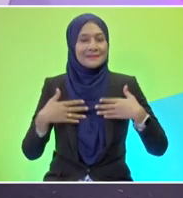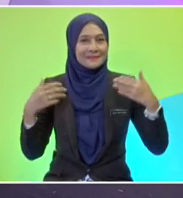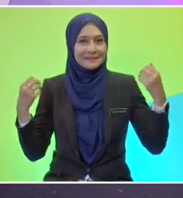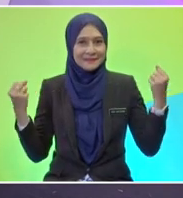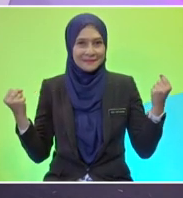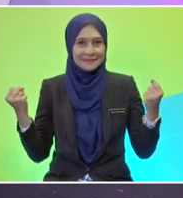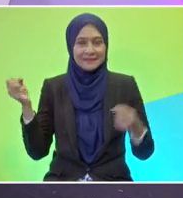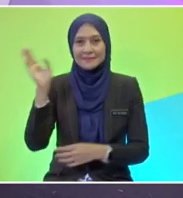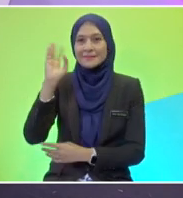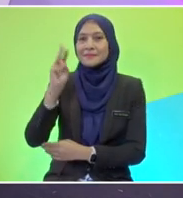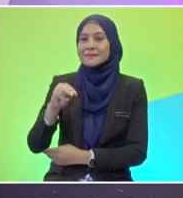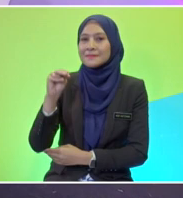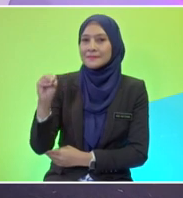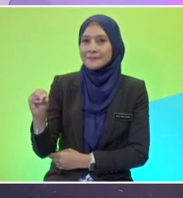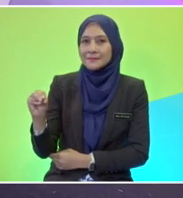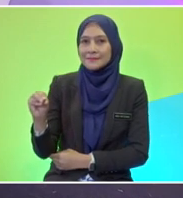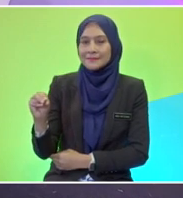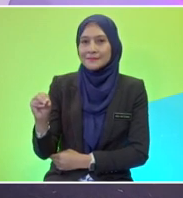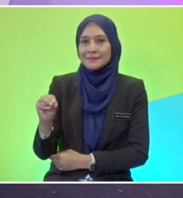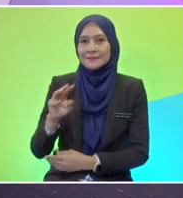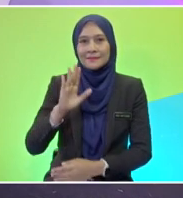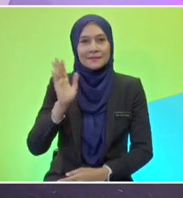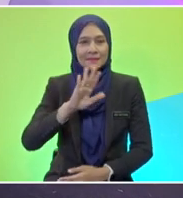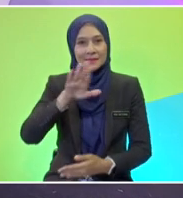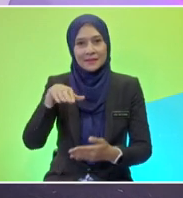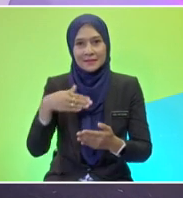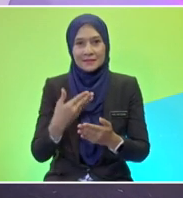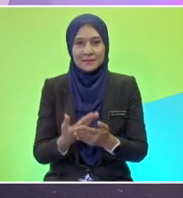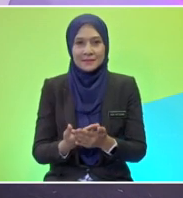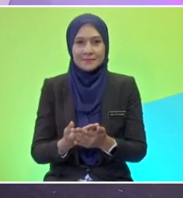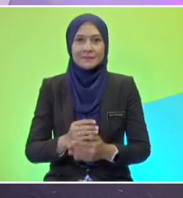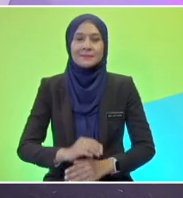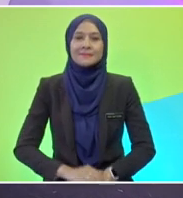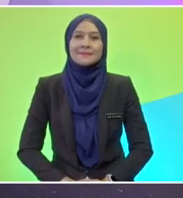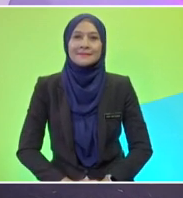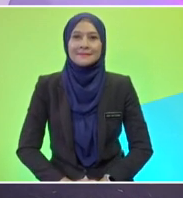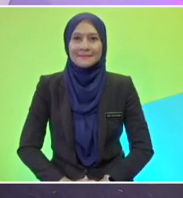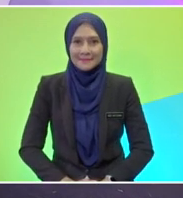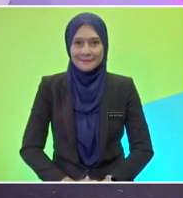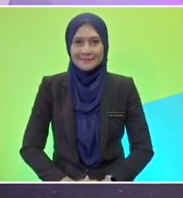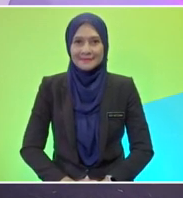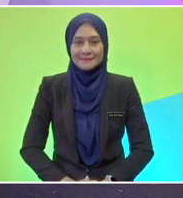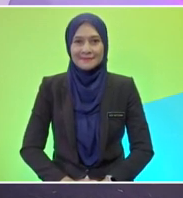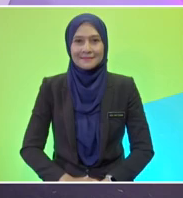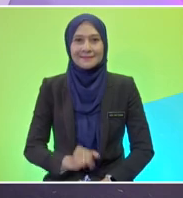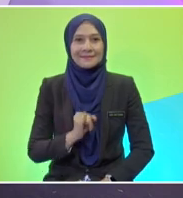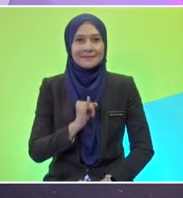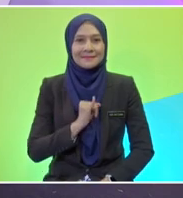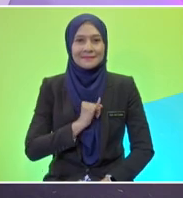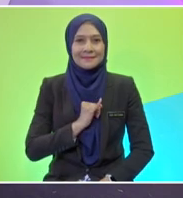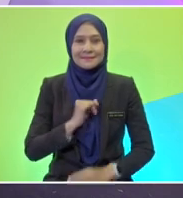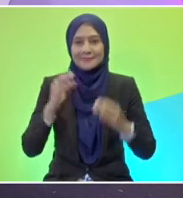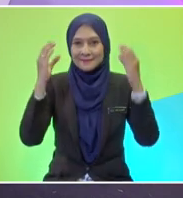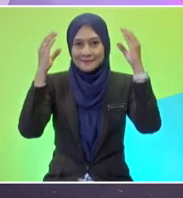Hai murid-murid. Hai semua dan baiklah. Sebelum kita mulakan, kita juga ada jurubahasa isyarat di studio ini. Sekarang